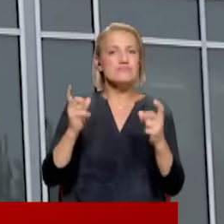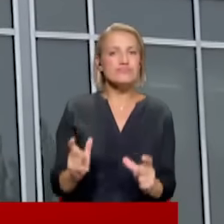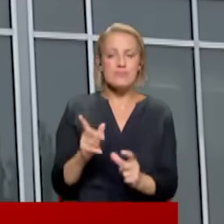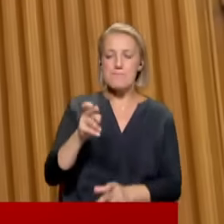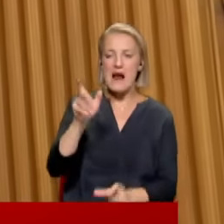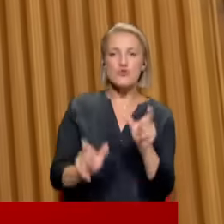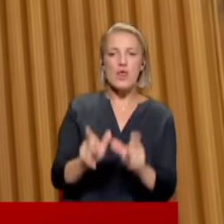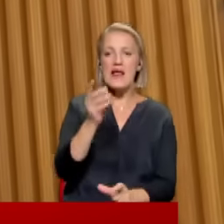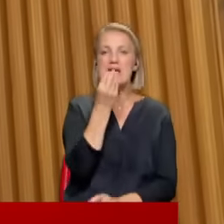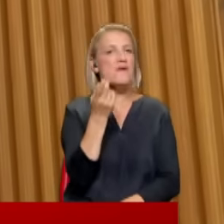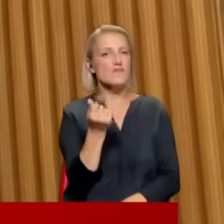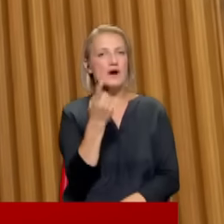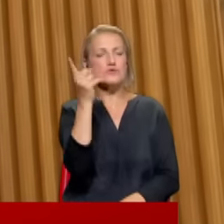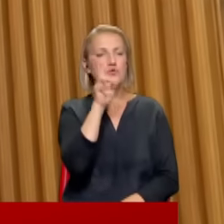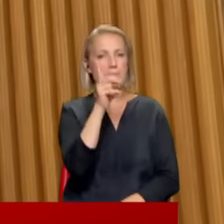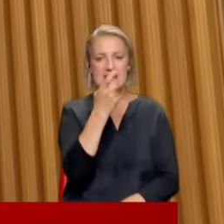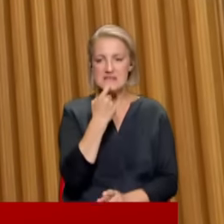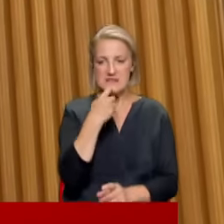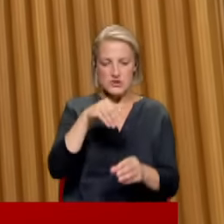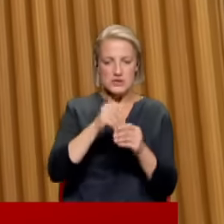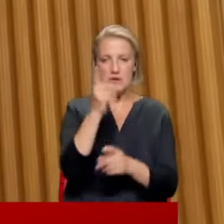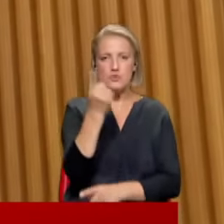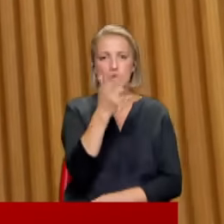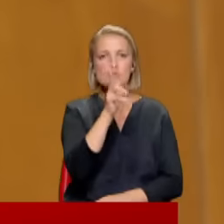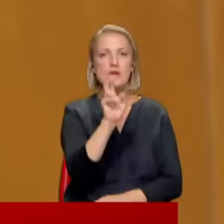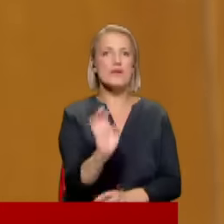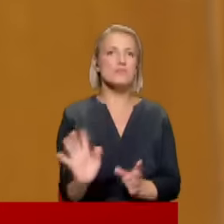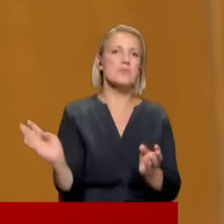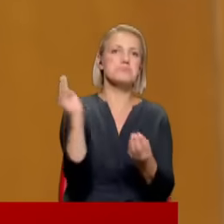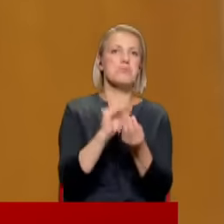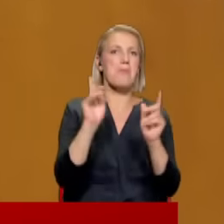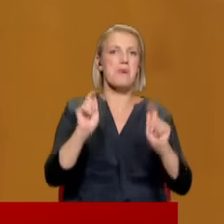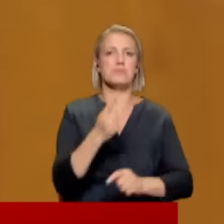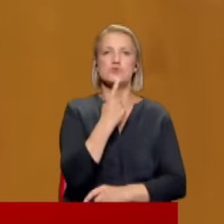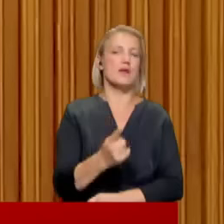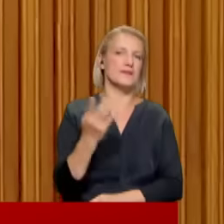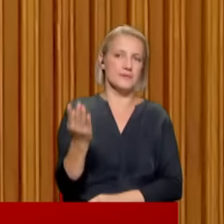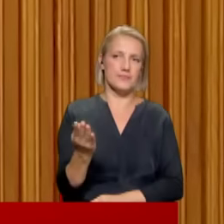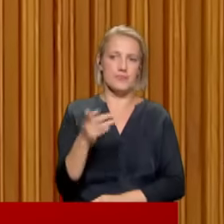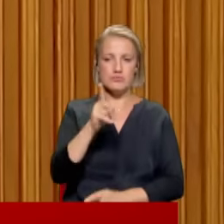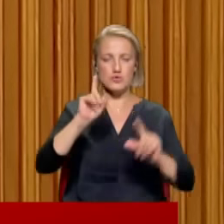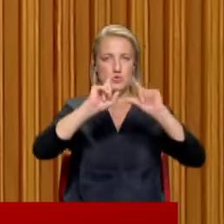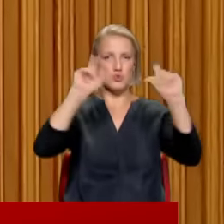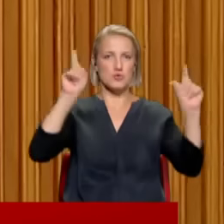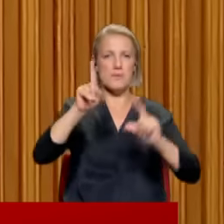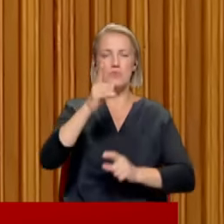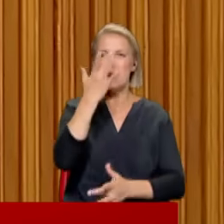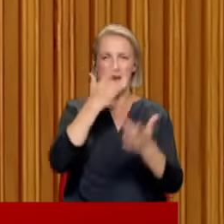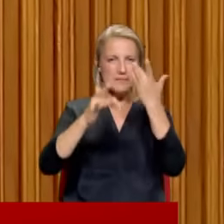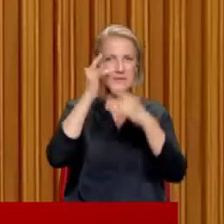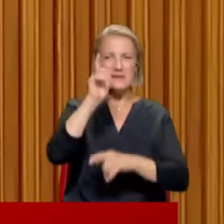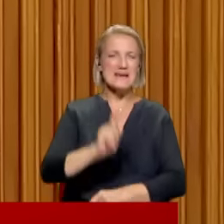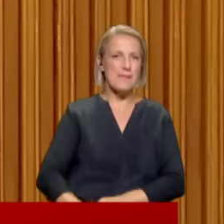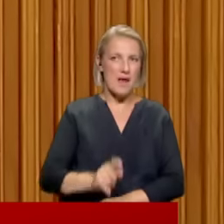personelinin yemek fiyatına son bir yılda % 385 zam yap söyledi CHP lideri bu kuruma bu hilebazlık